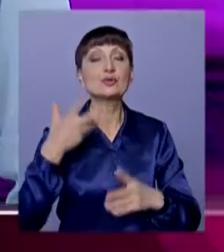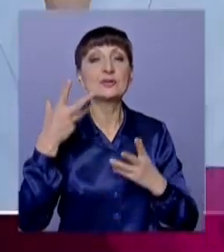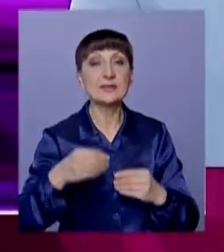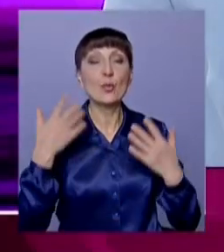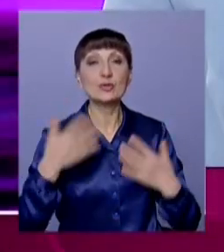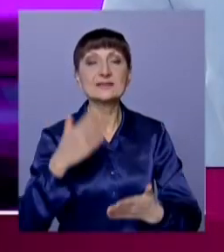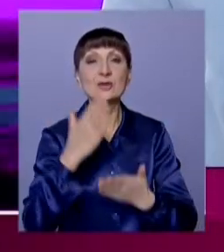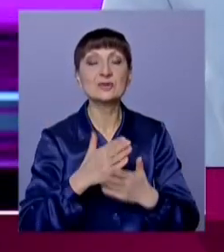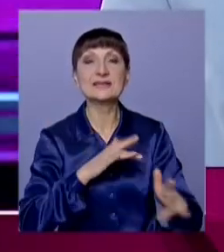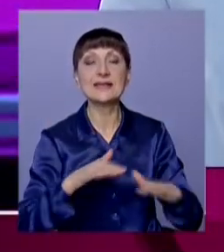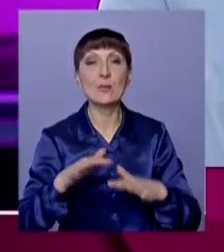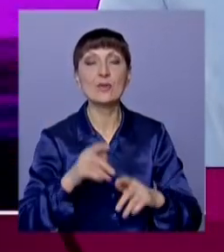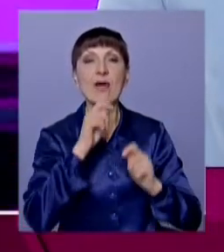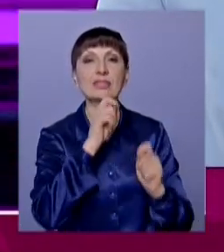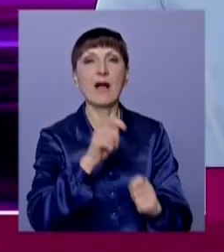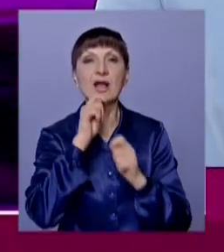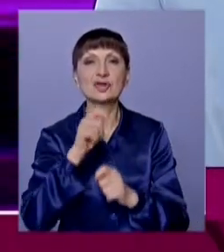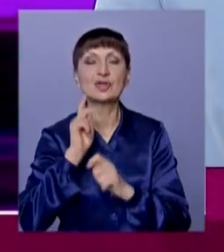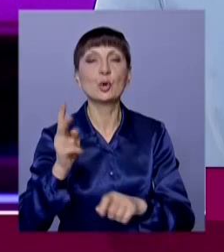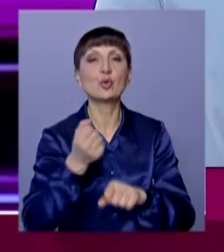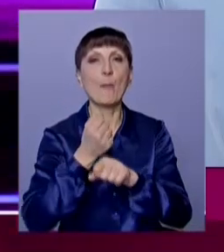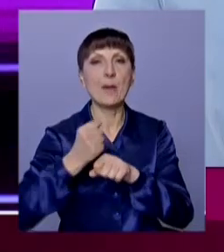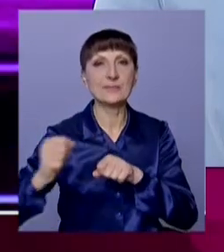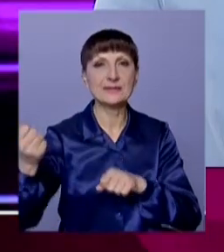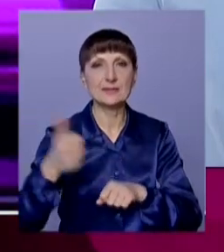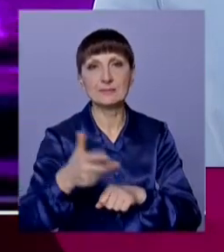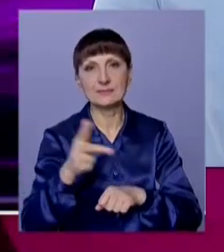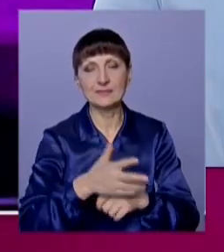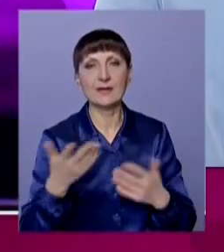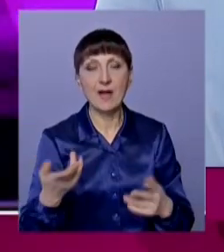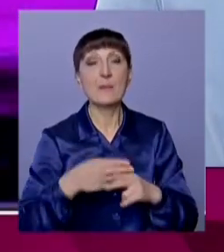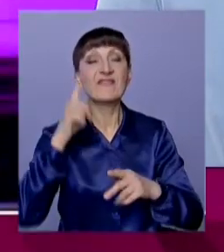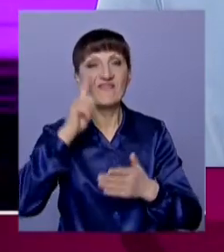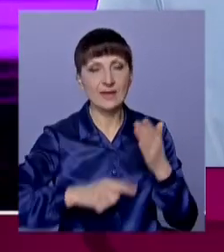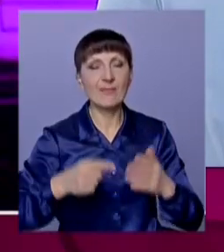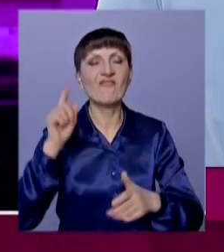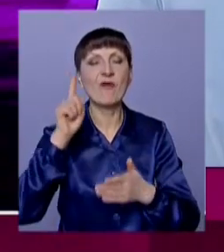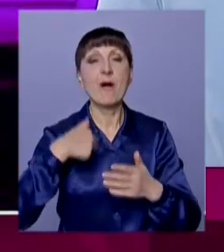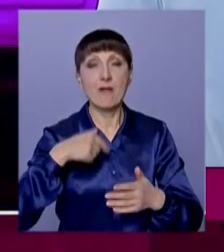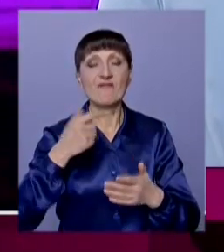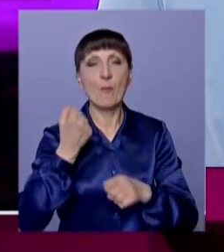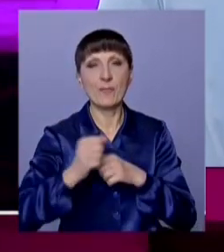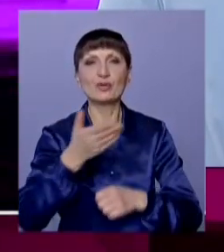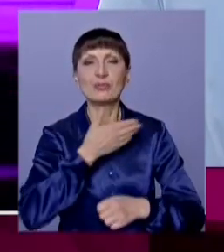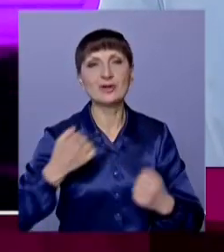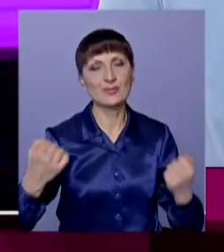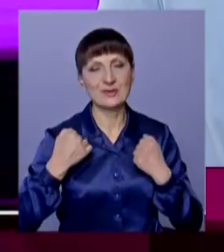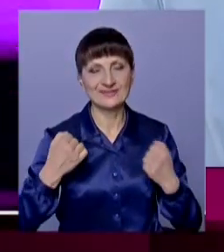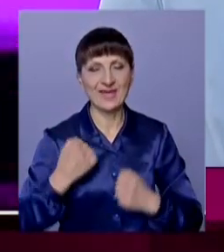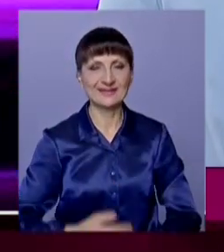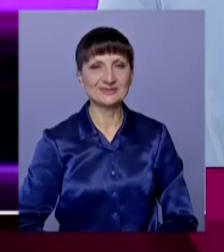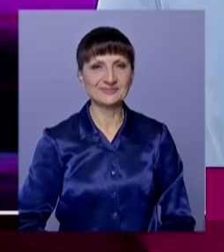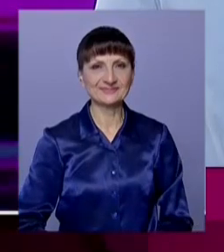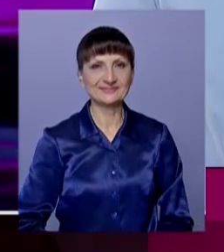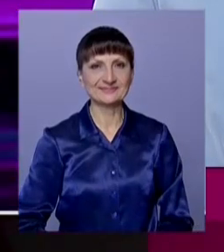уже состоится церемония награждения победителей этого этапа. Мы верим в победу наших. Рамина, на этом у меня все. Передаю